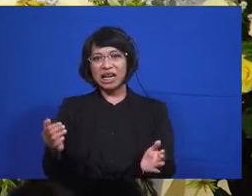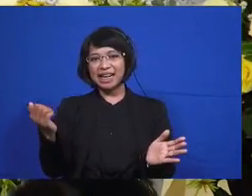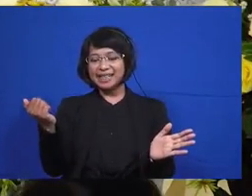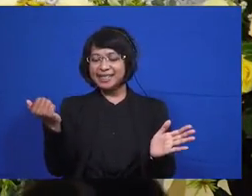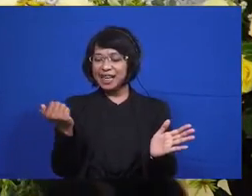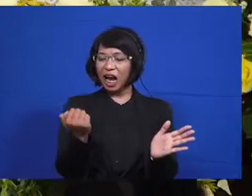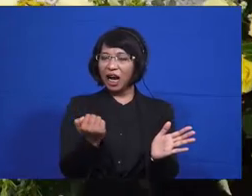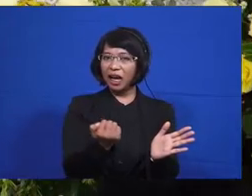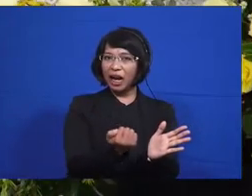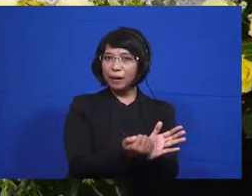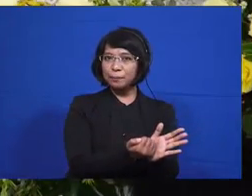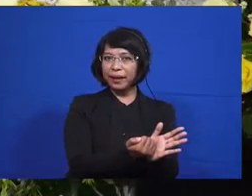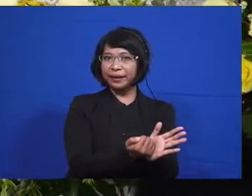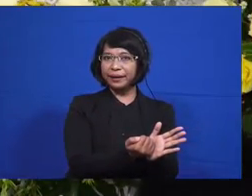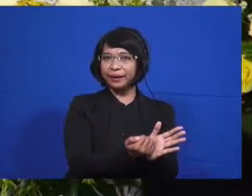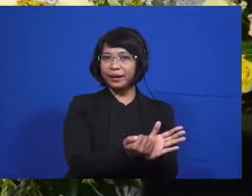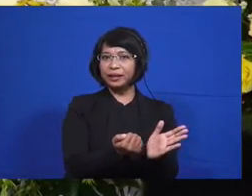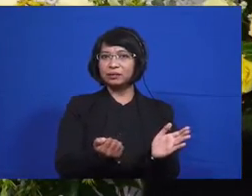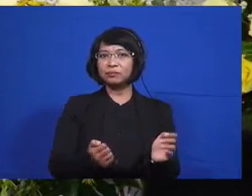sakramen.